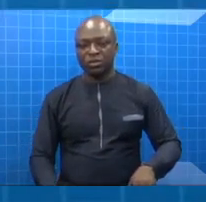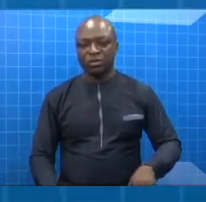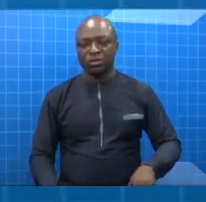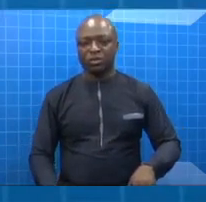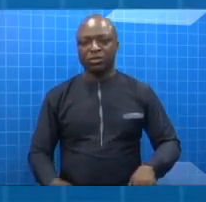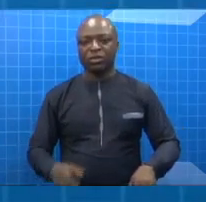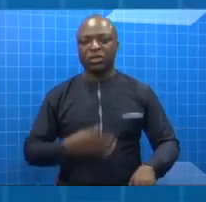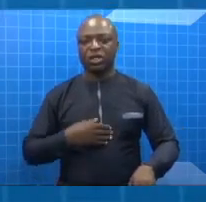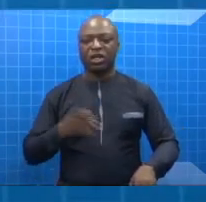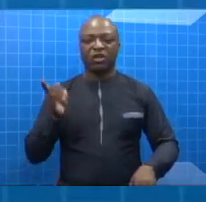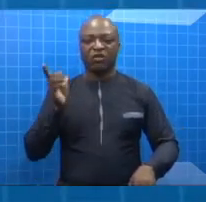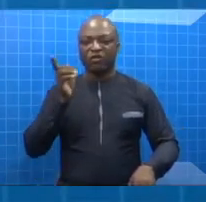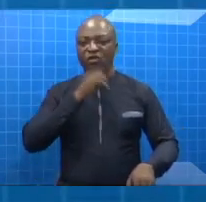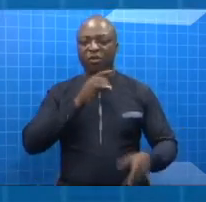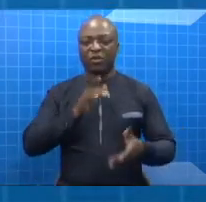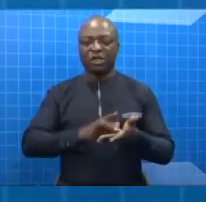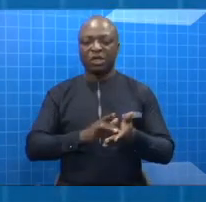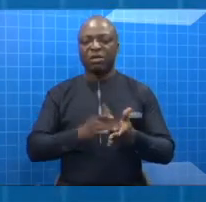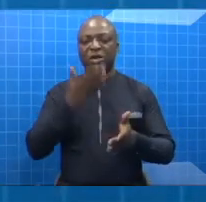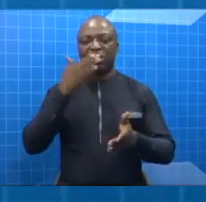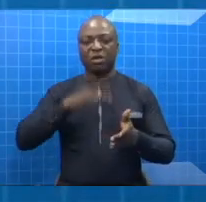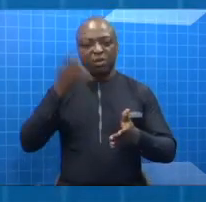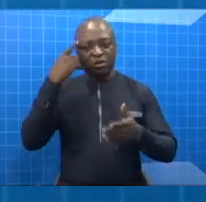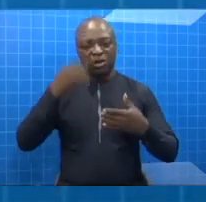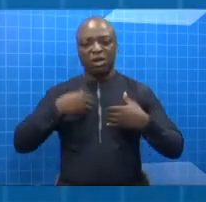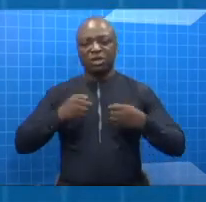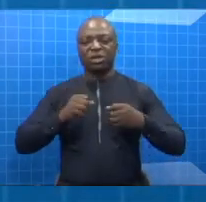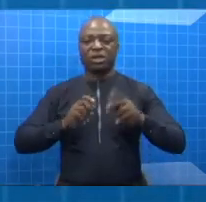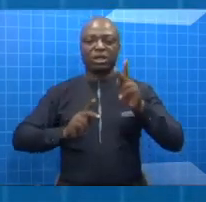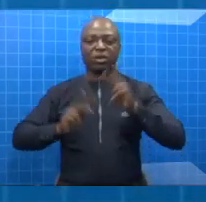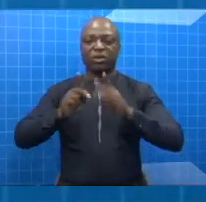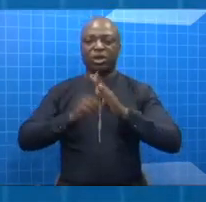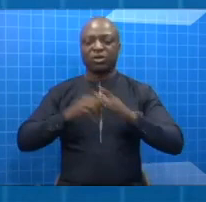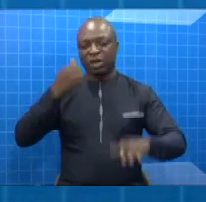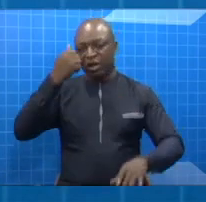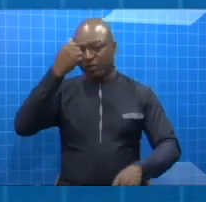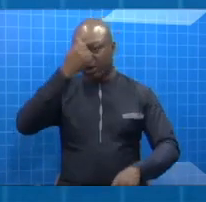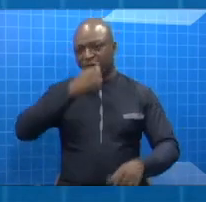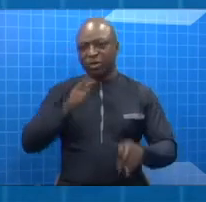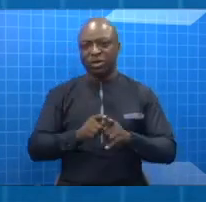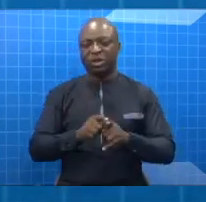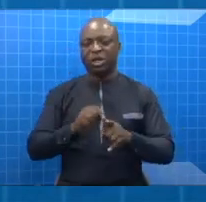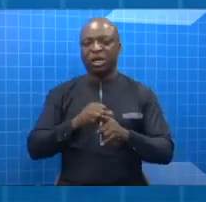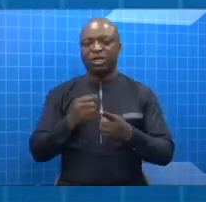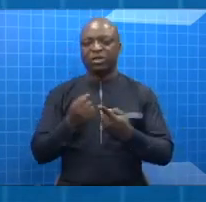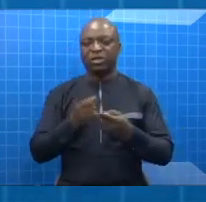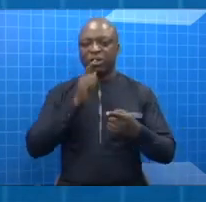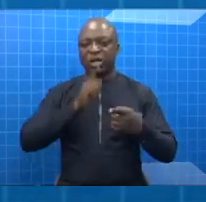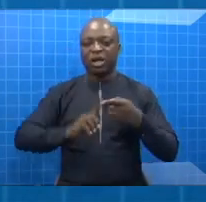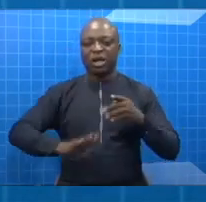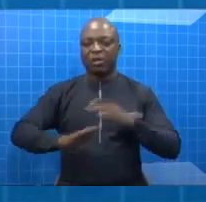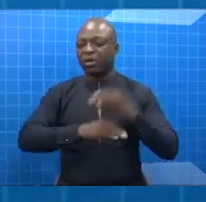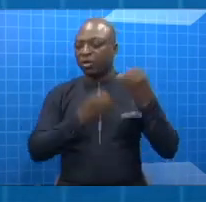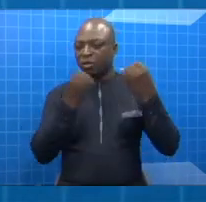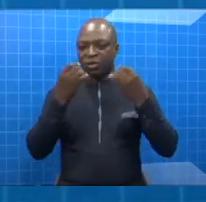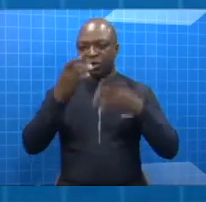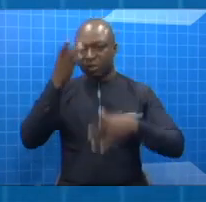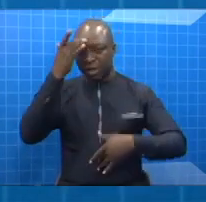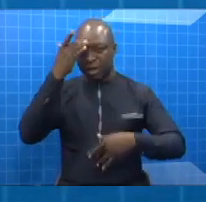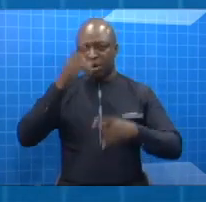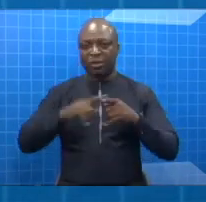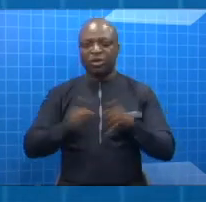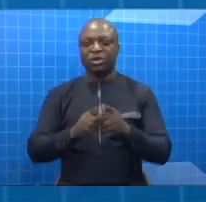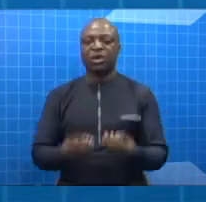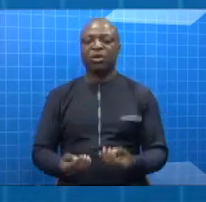et les faux médicaments un mal pour la santé des populations africaines également. Le phénomène est à la base de plusieurs maladies, mais aussi